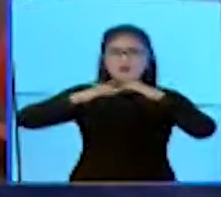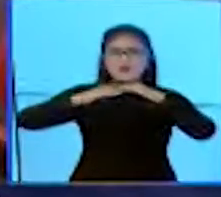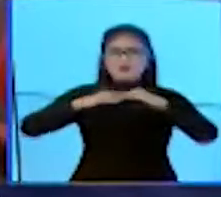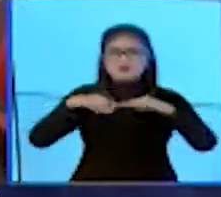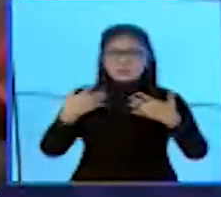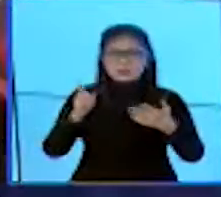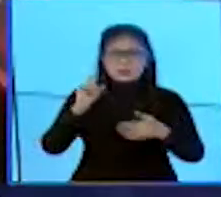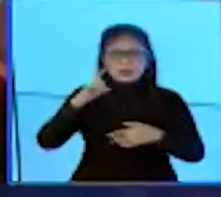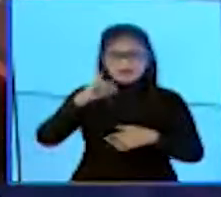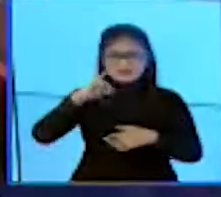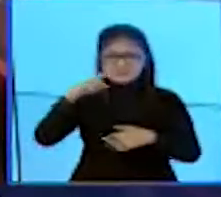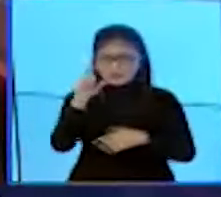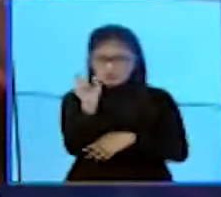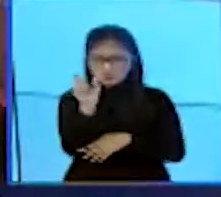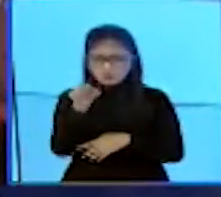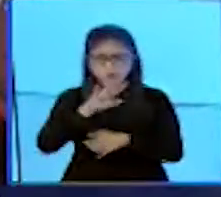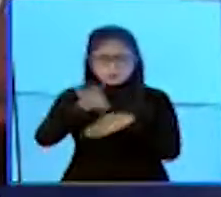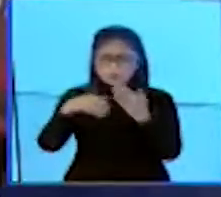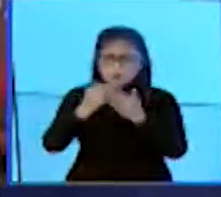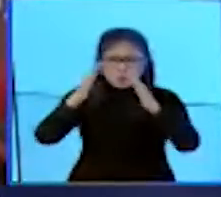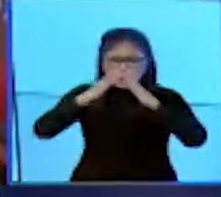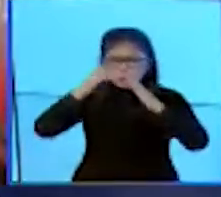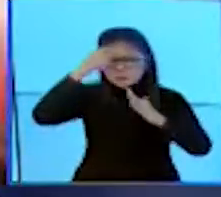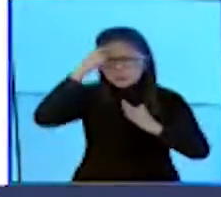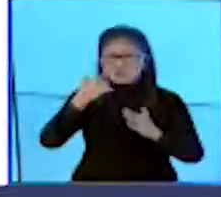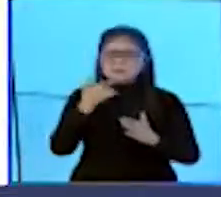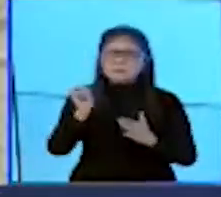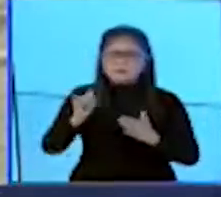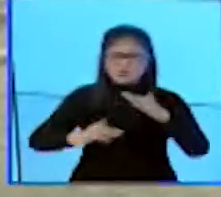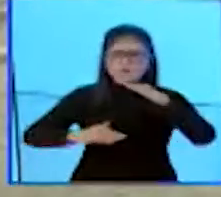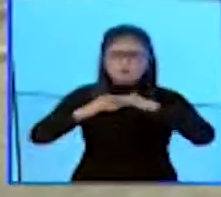ICU, semua rumah sakit sepertinya sudah full.